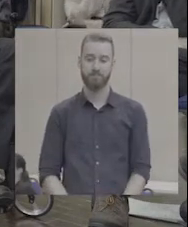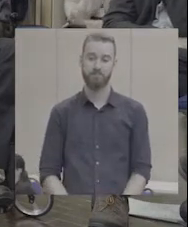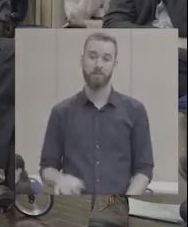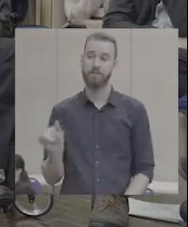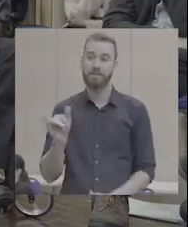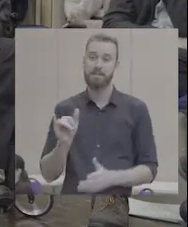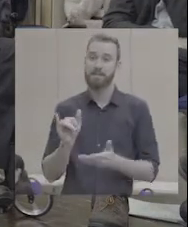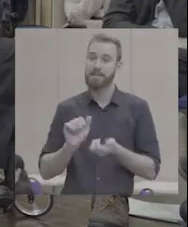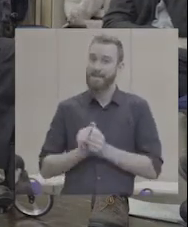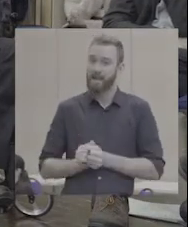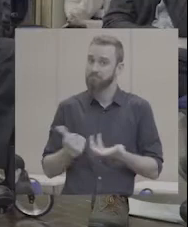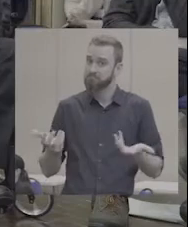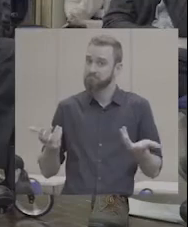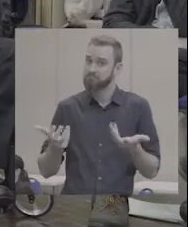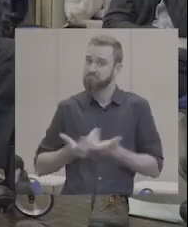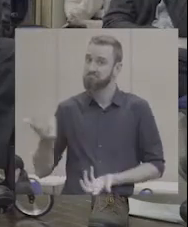En plus d'être inadapté.